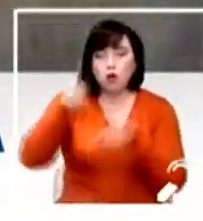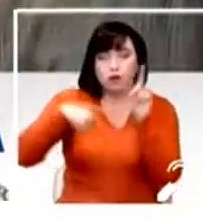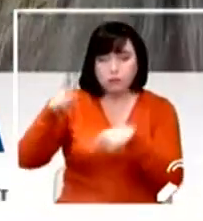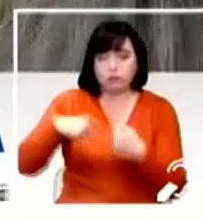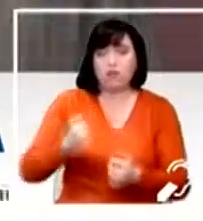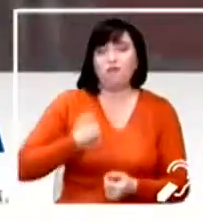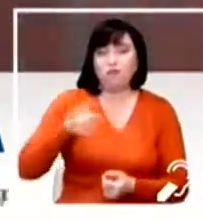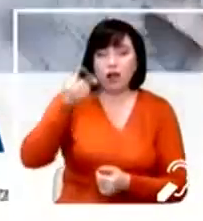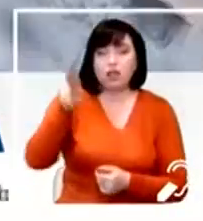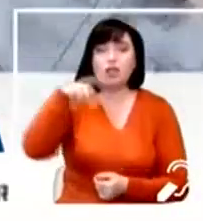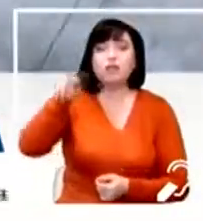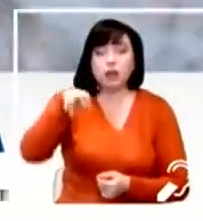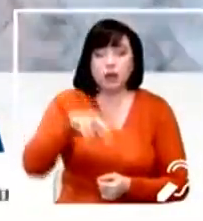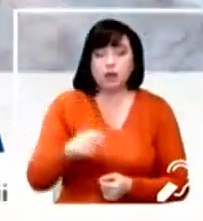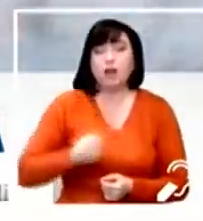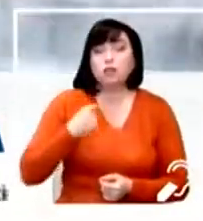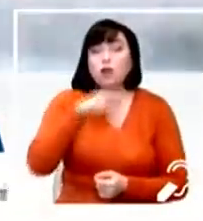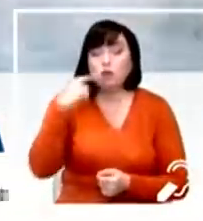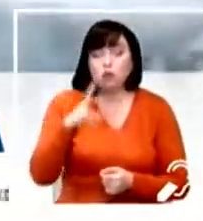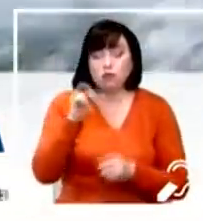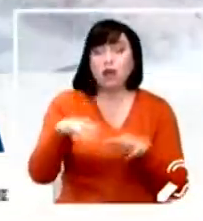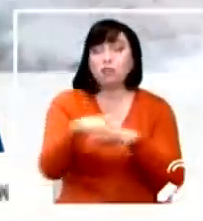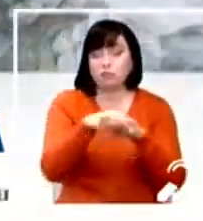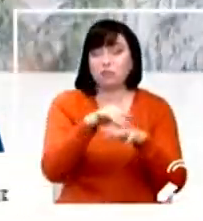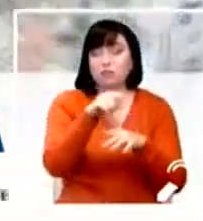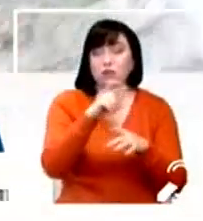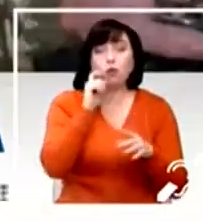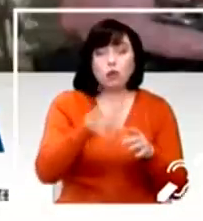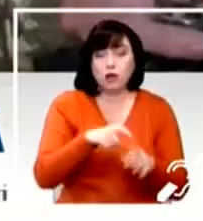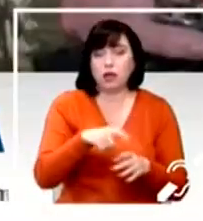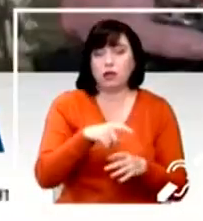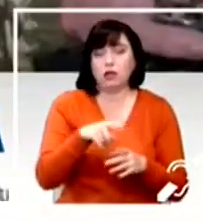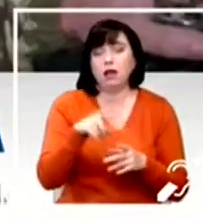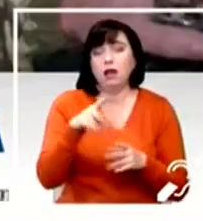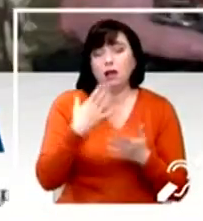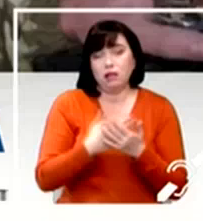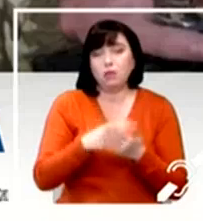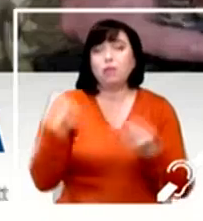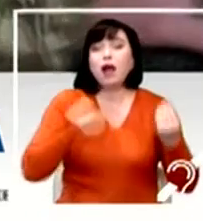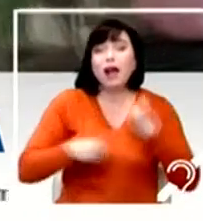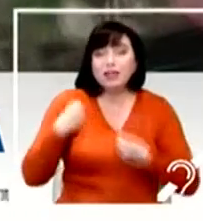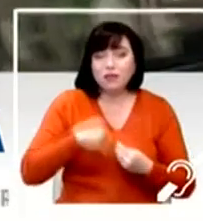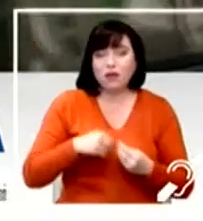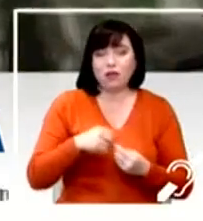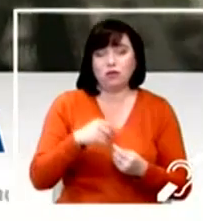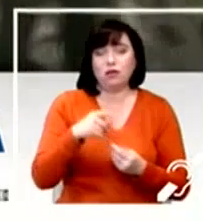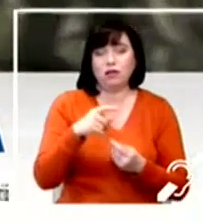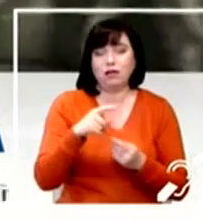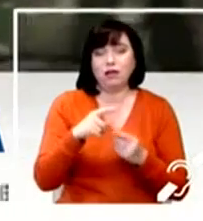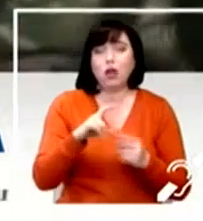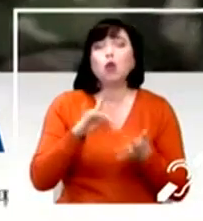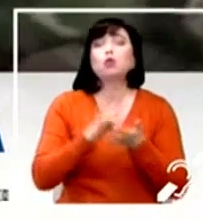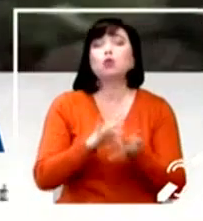mobilizare a recruților în decembrie. Soldații ruși de pe frontul ucrainean nu se identifică și în loc de nume pe uniforma lor apare sfidător